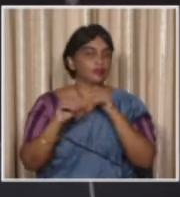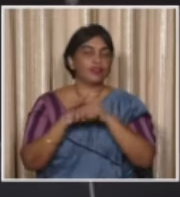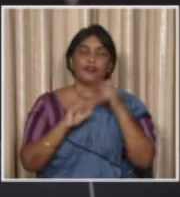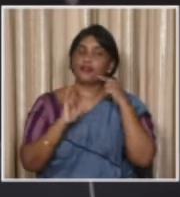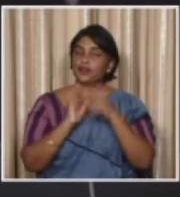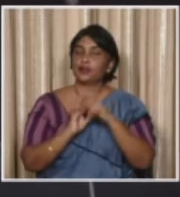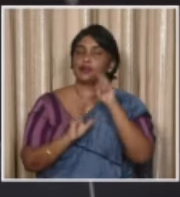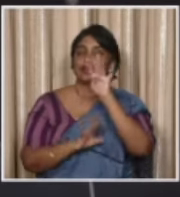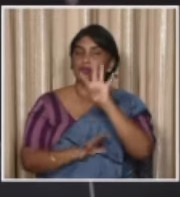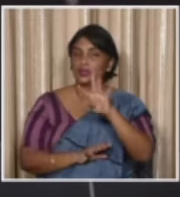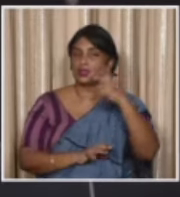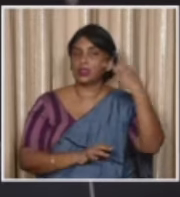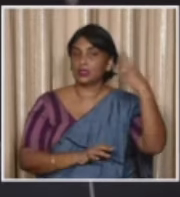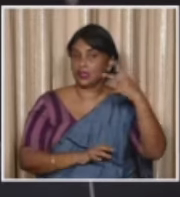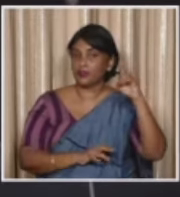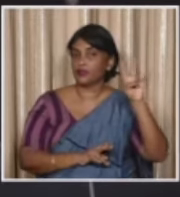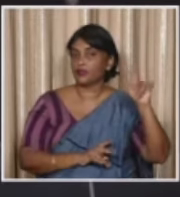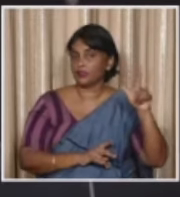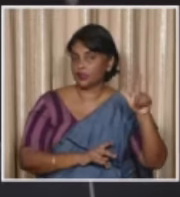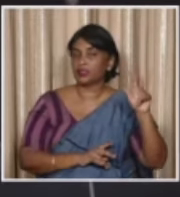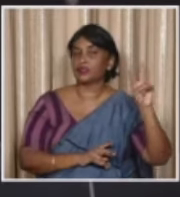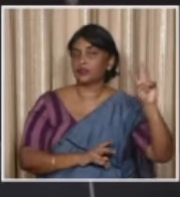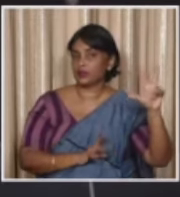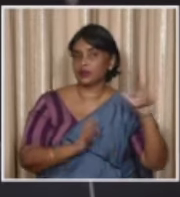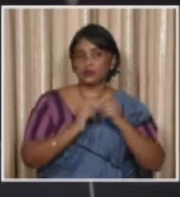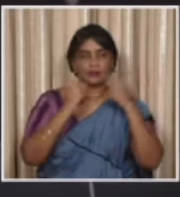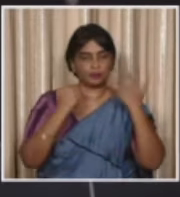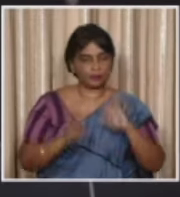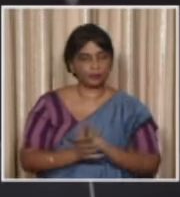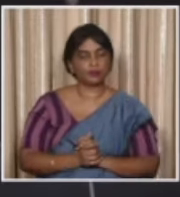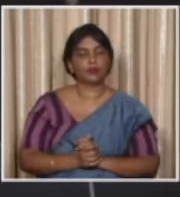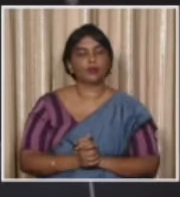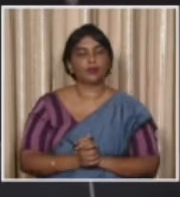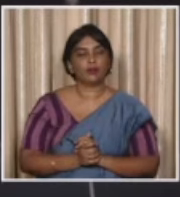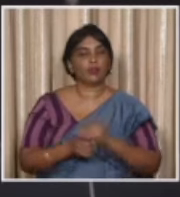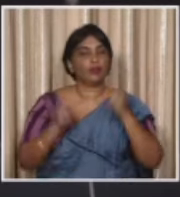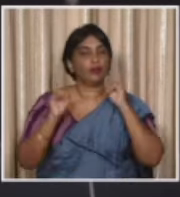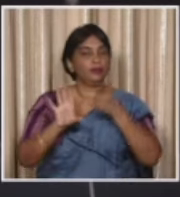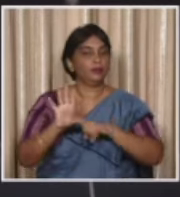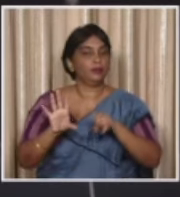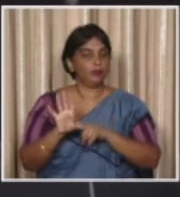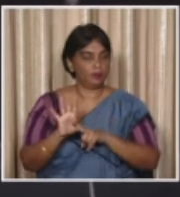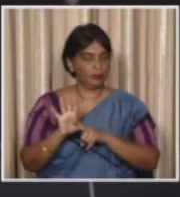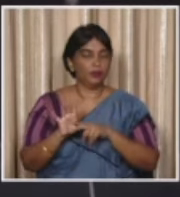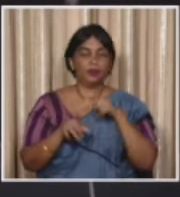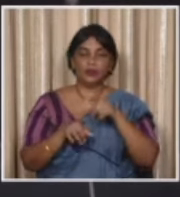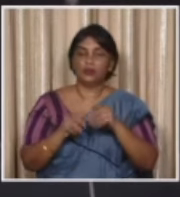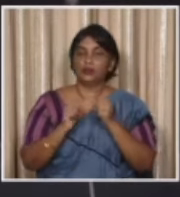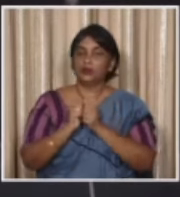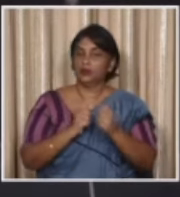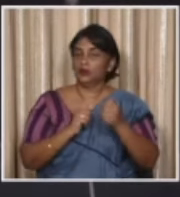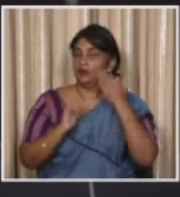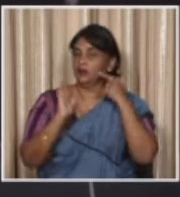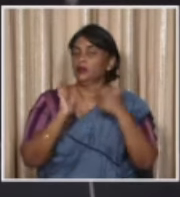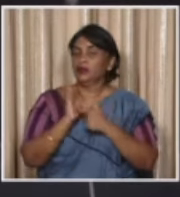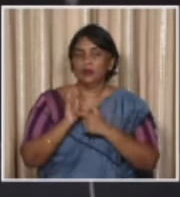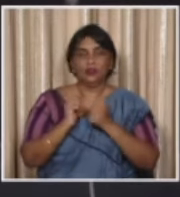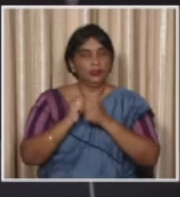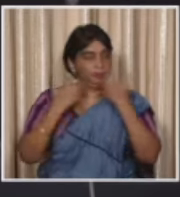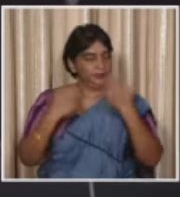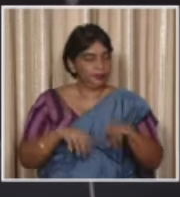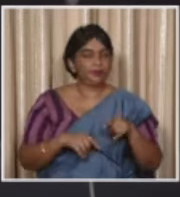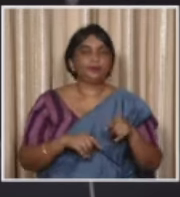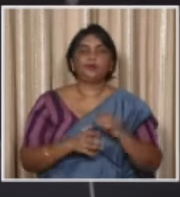විභාගයේ 24/2/27/28 දිනවල පවත්වලා තිනවා. ක්‍රීඩා පුහුණුකරු මෙයාගේ කාර්යක්ෂමතා කඩින් විභාගයේ පවත්වලා